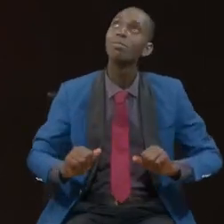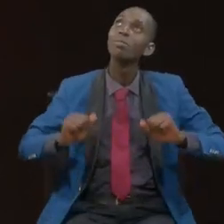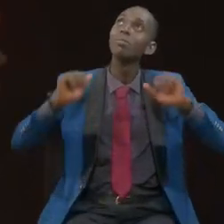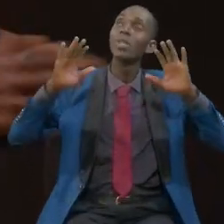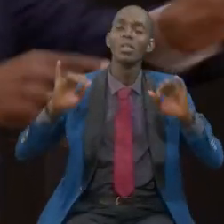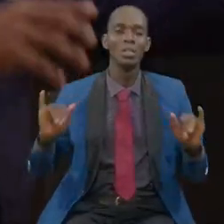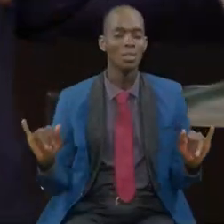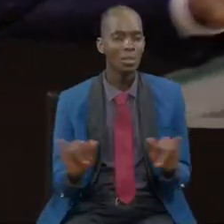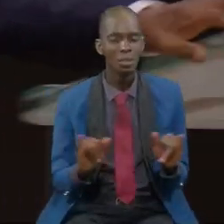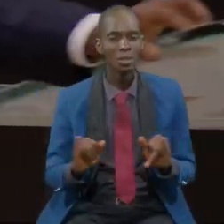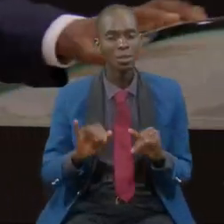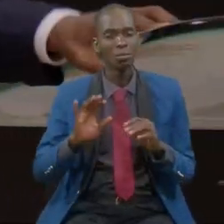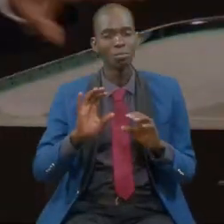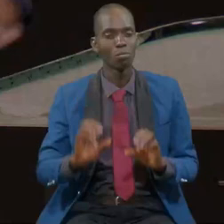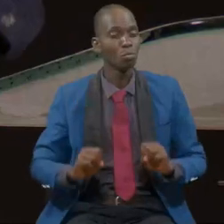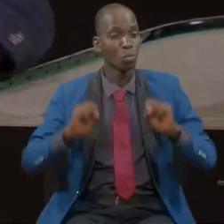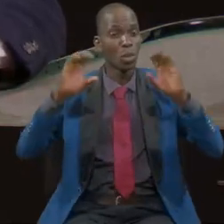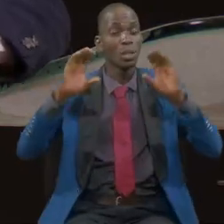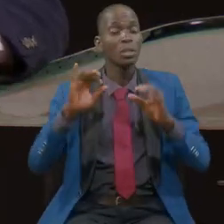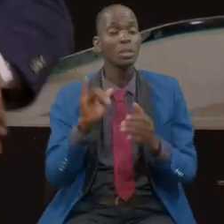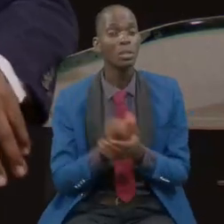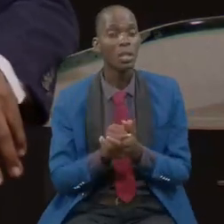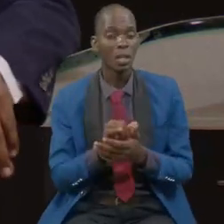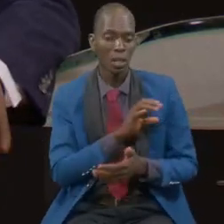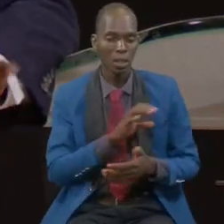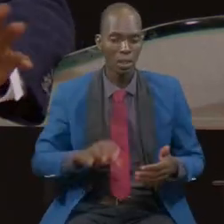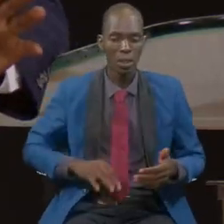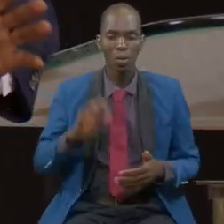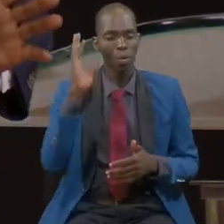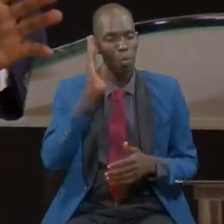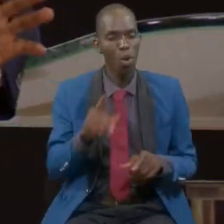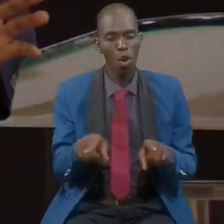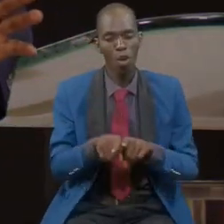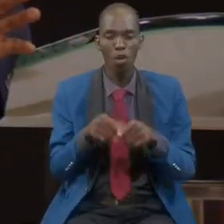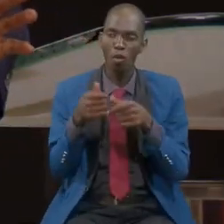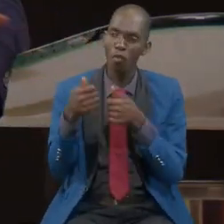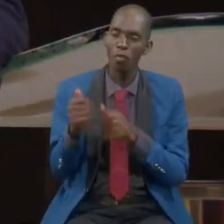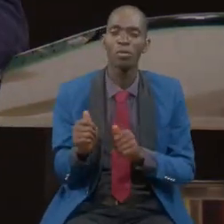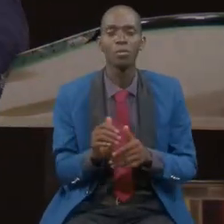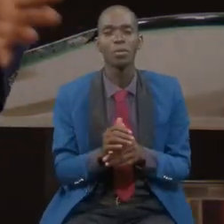consécration, le même engagement, que le Christ que nous suivons